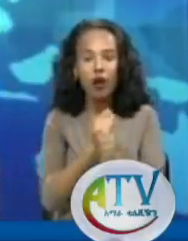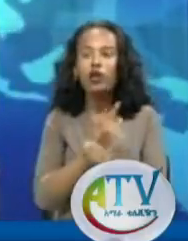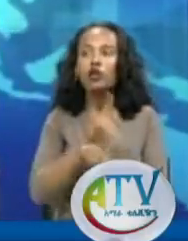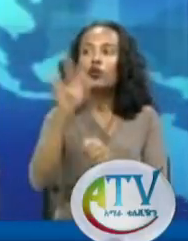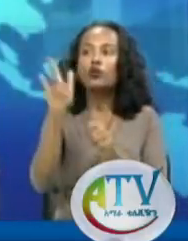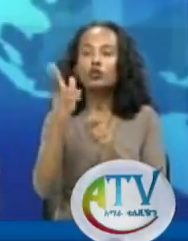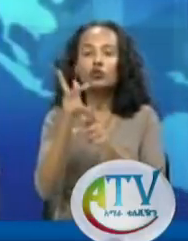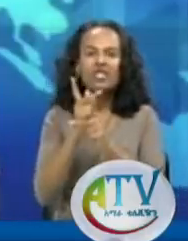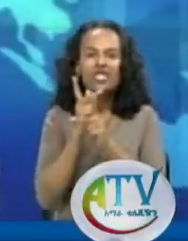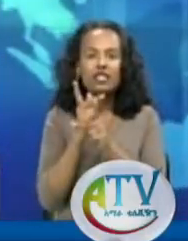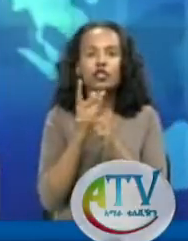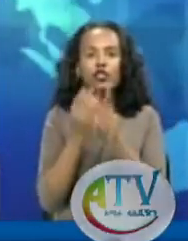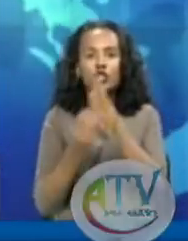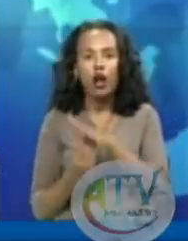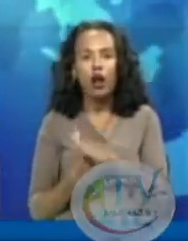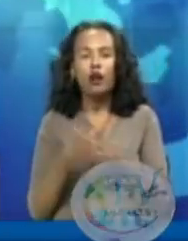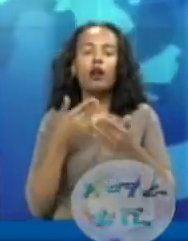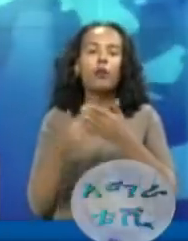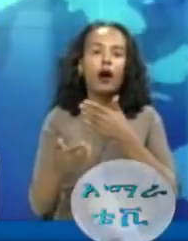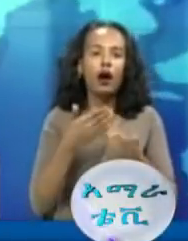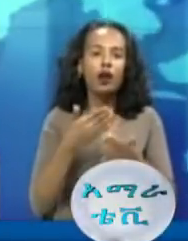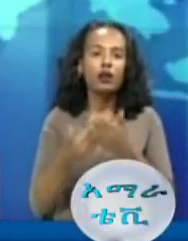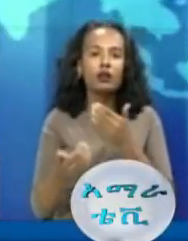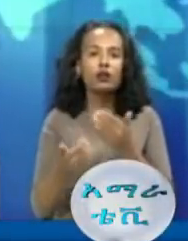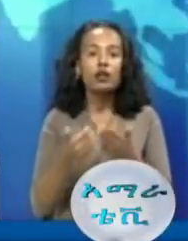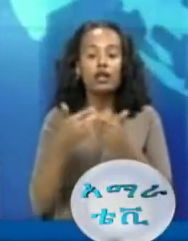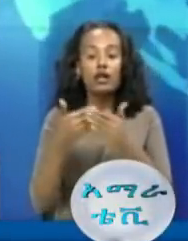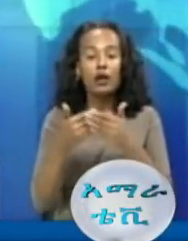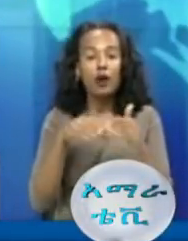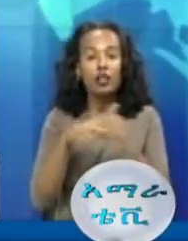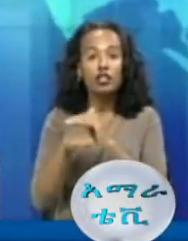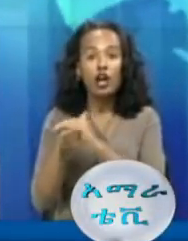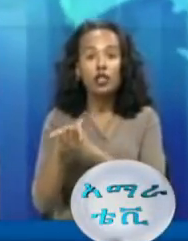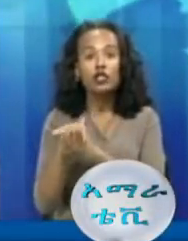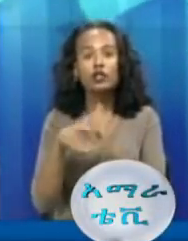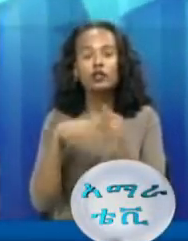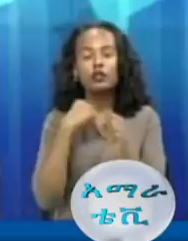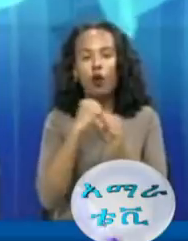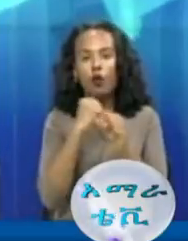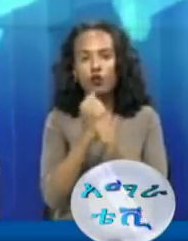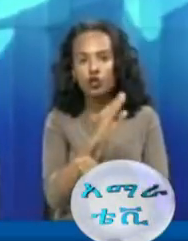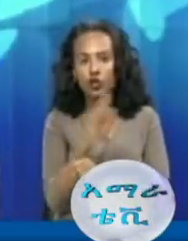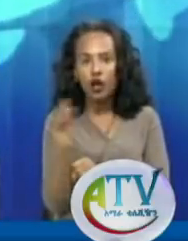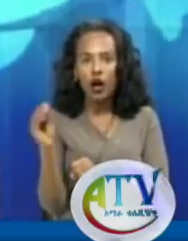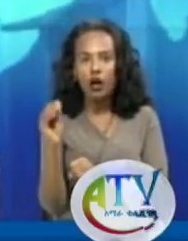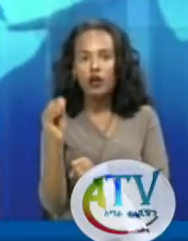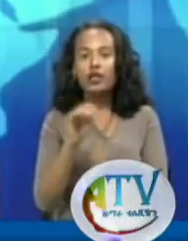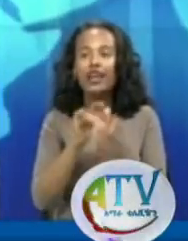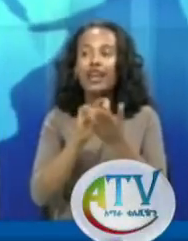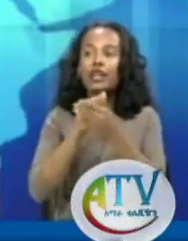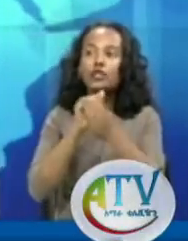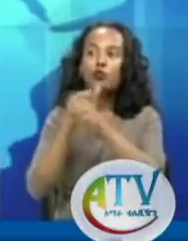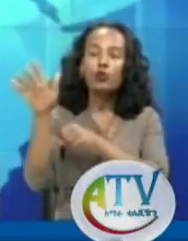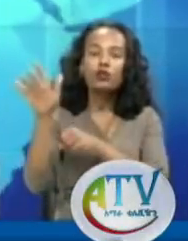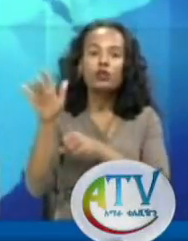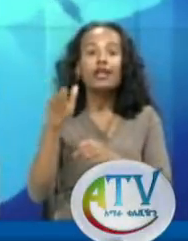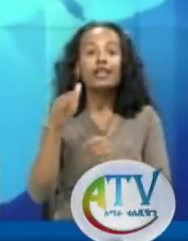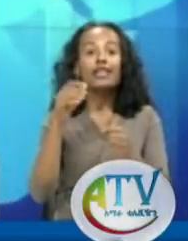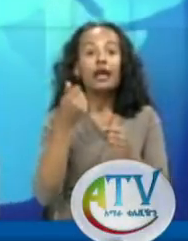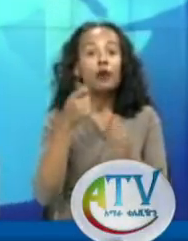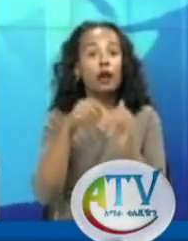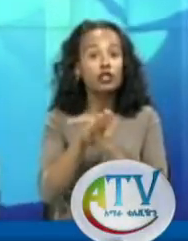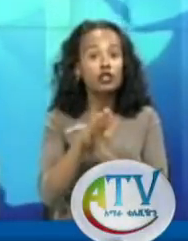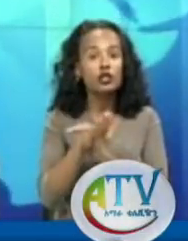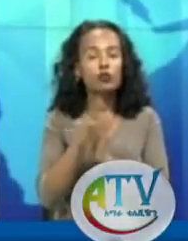ጫናን ለማቃለል የእዳ ማሸጋሸግ ድርድር ስራዎችና የኤክስፖርት ገቢያችንን